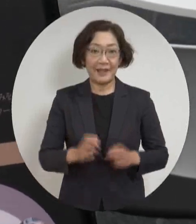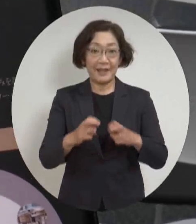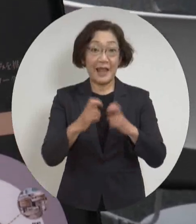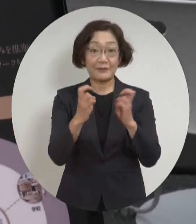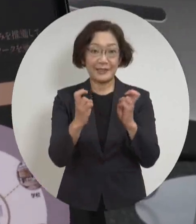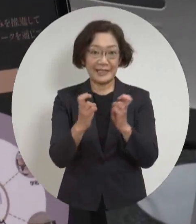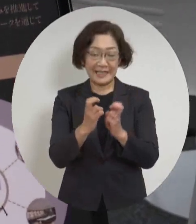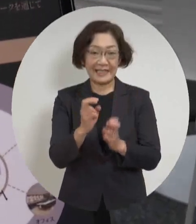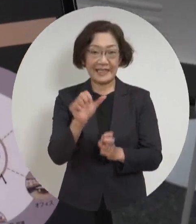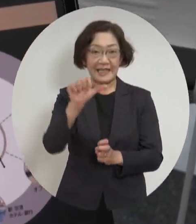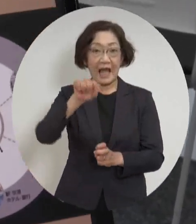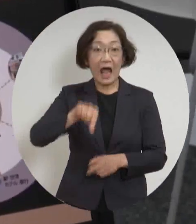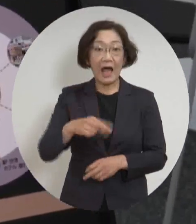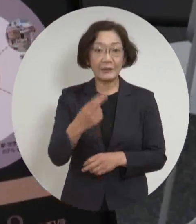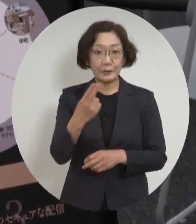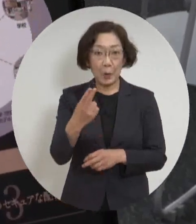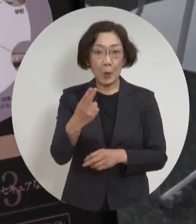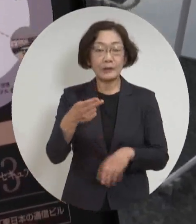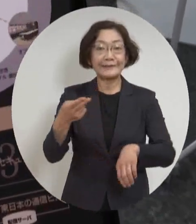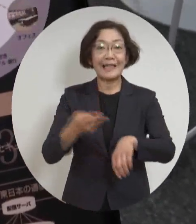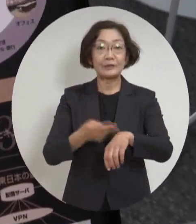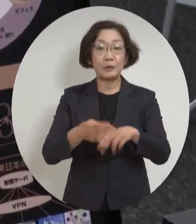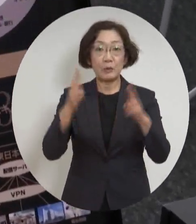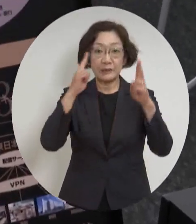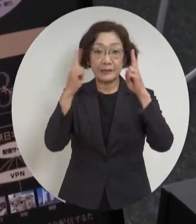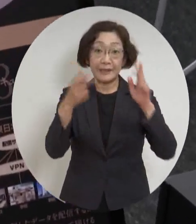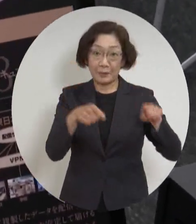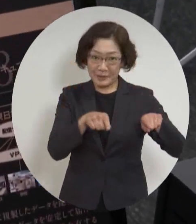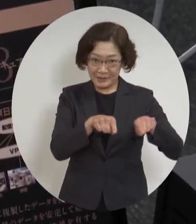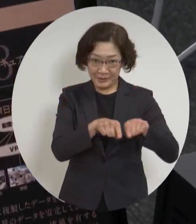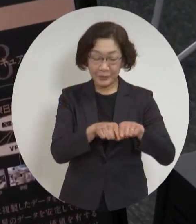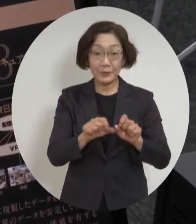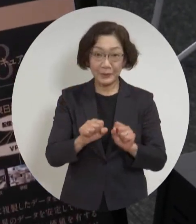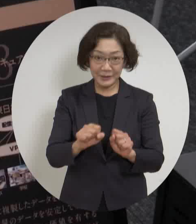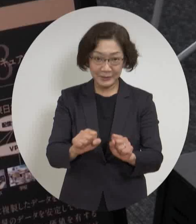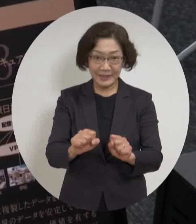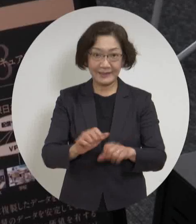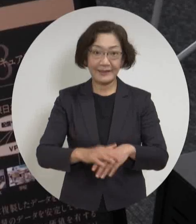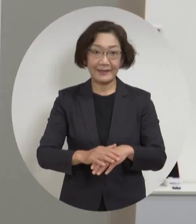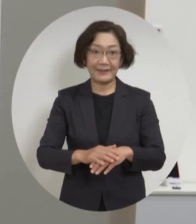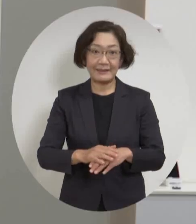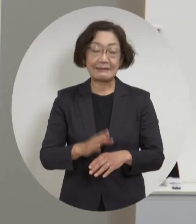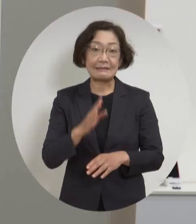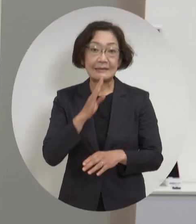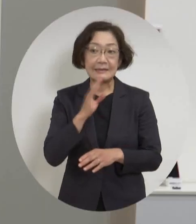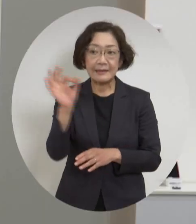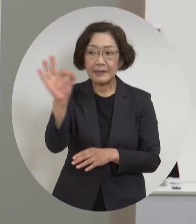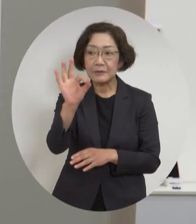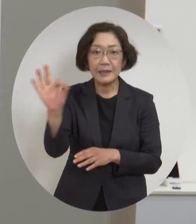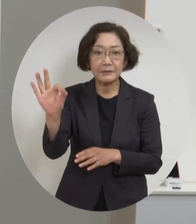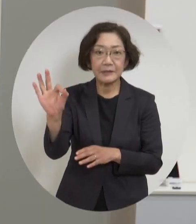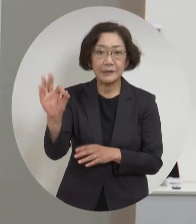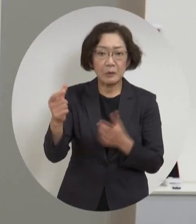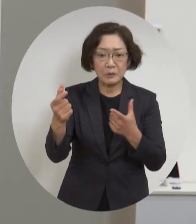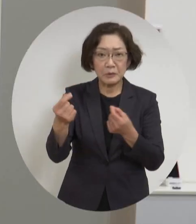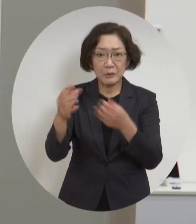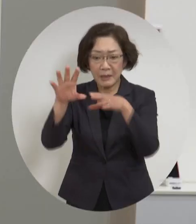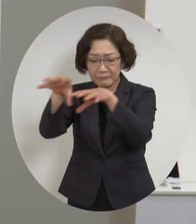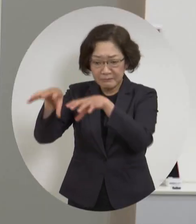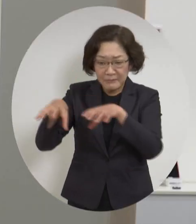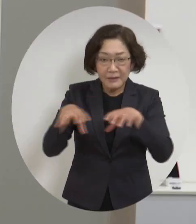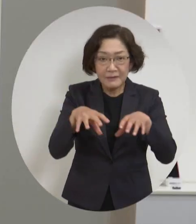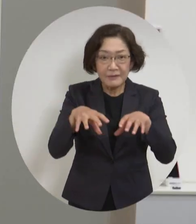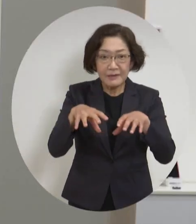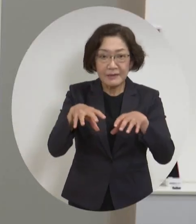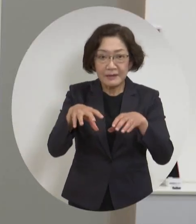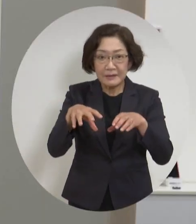NTT アートテクノロジー社と行ったこの取り組みでは、原画の質感や立体感までリアルに再現